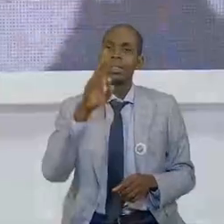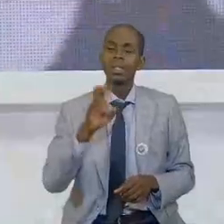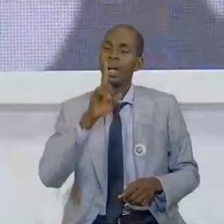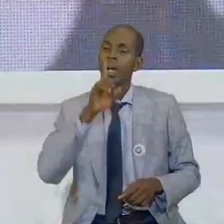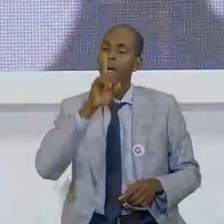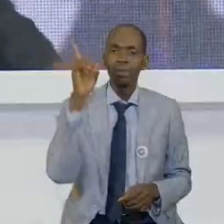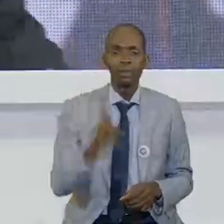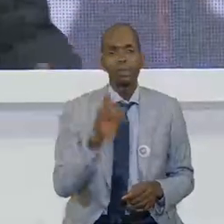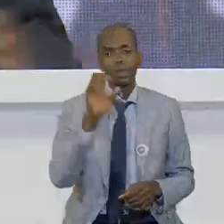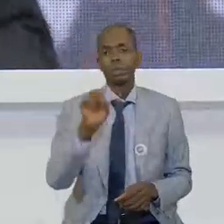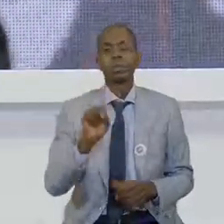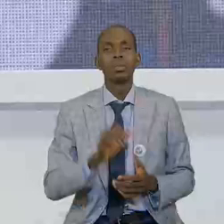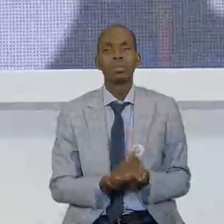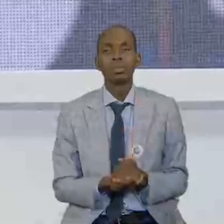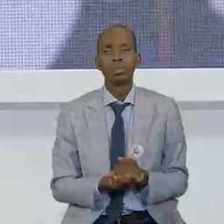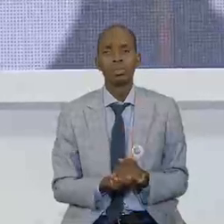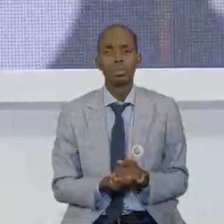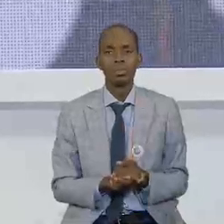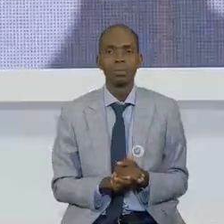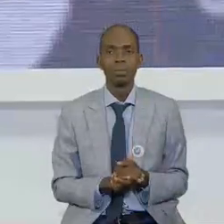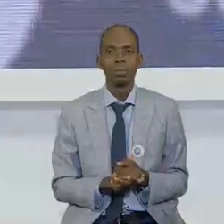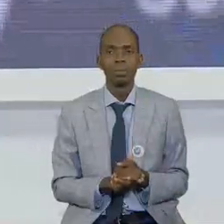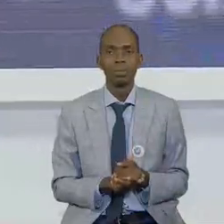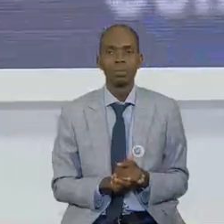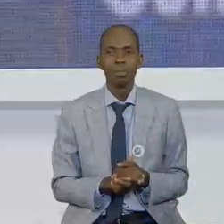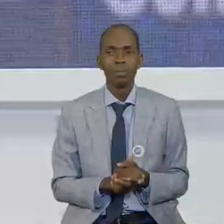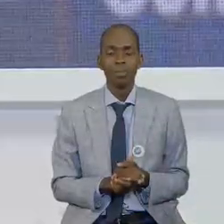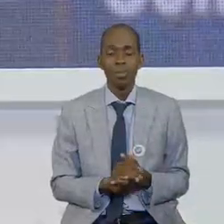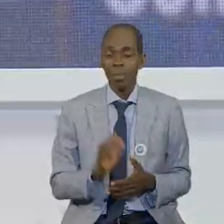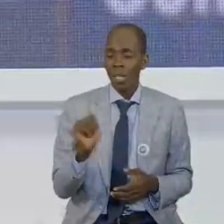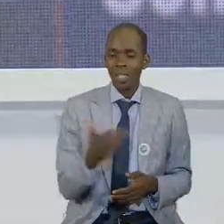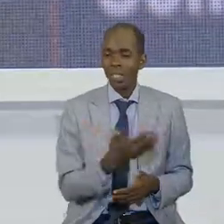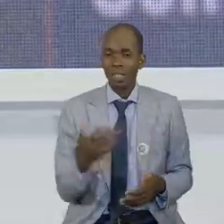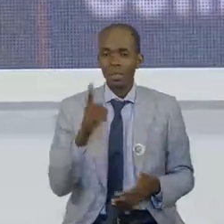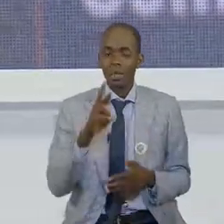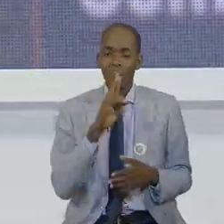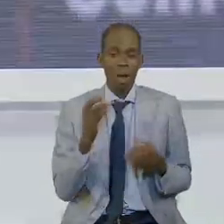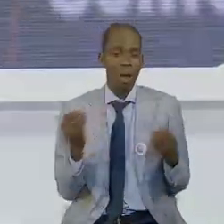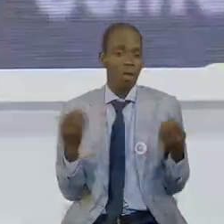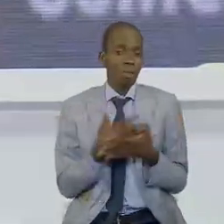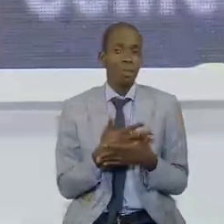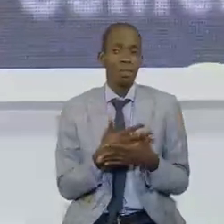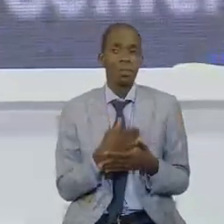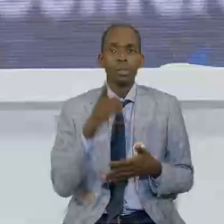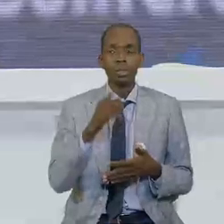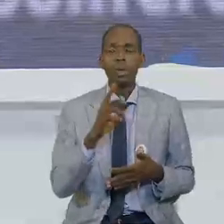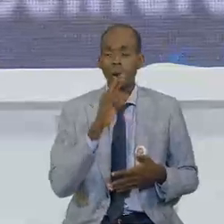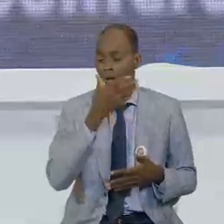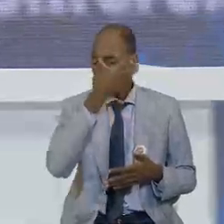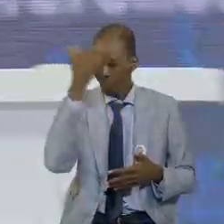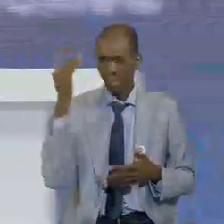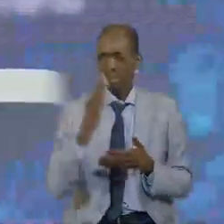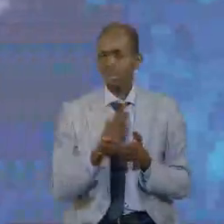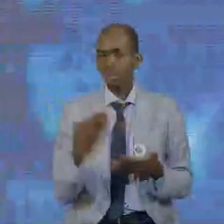réassurances éternelles permanentes. Anytime you are afraid, chaque fois que tu as peur, you are forgetting something. Tu oublies